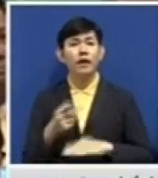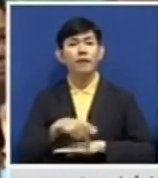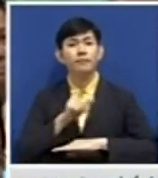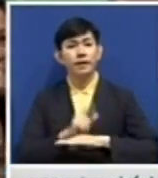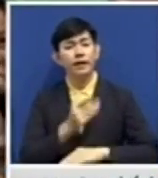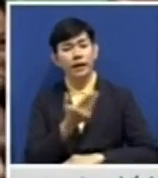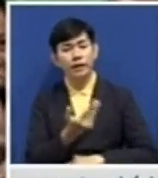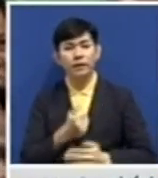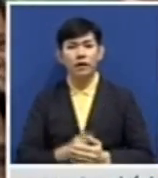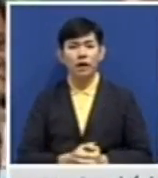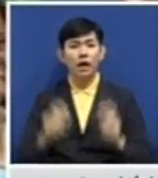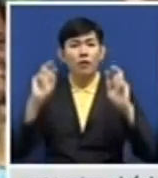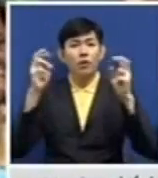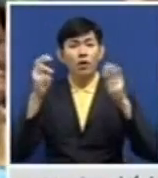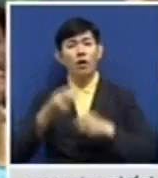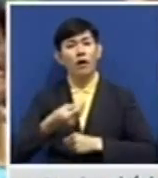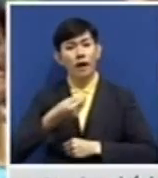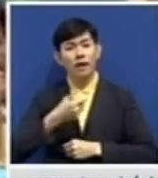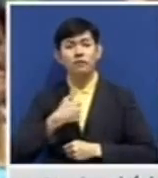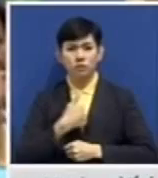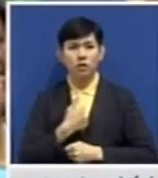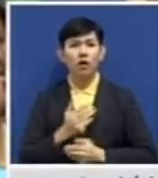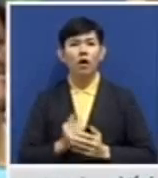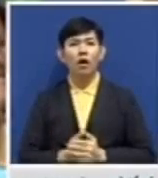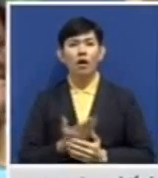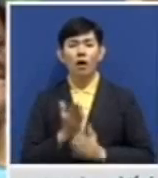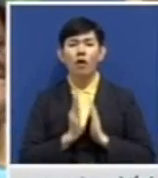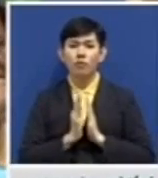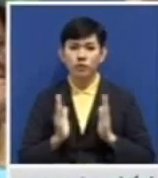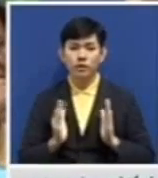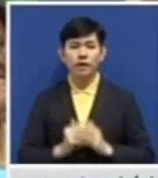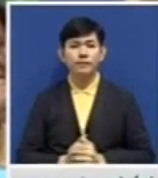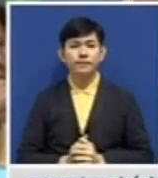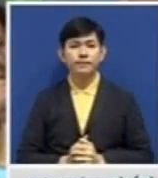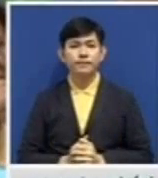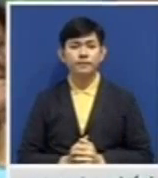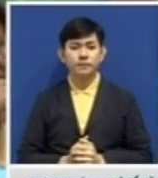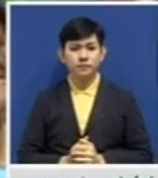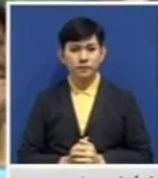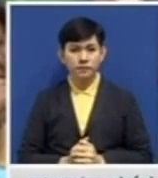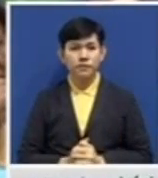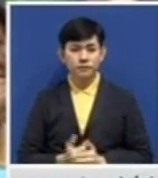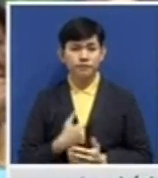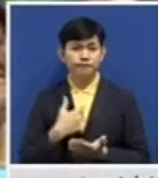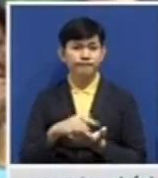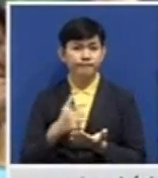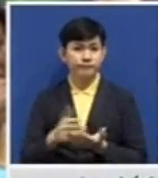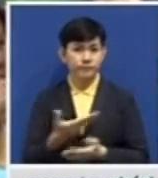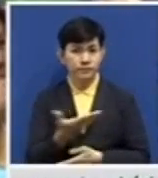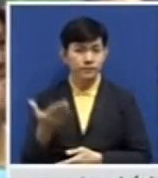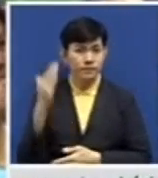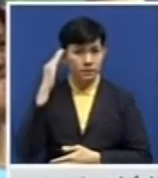านได้ให้หัวข้อเอาไว้ก็ต้องขอขอบพระคุณครับอีกเรื่องหนึ่งที่ต้องเรียนท่านสมาชิ